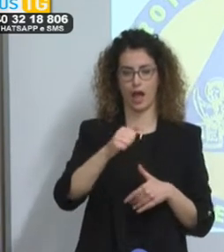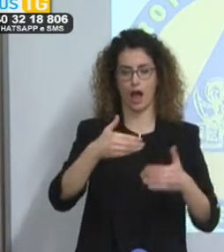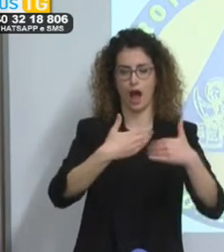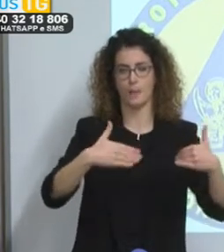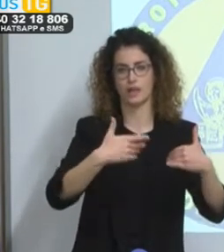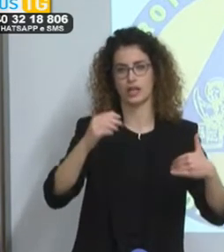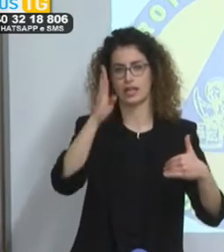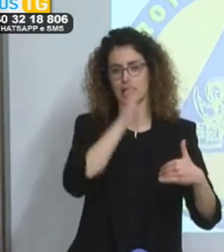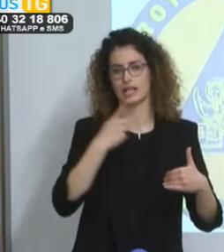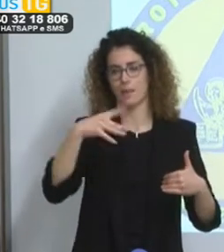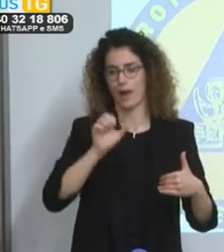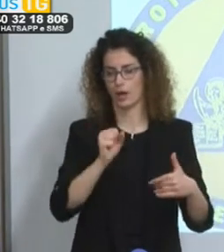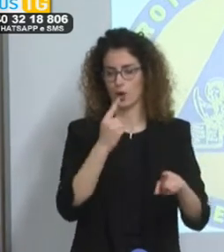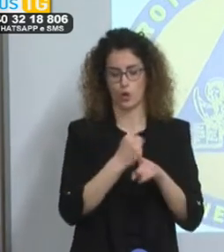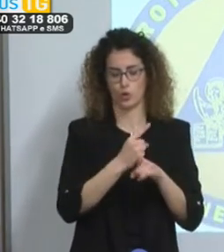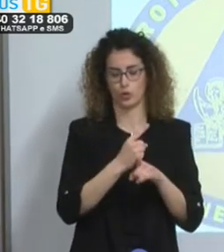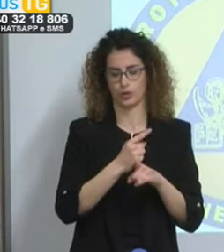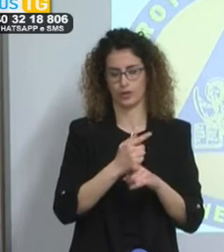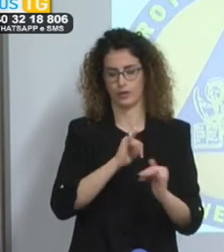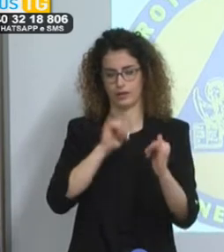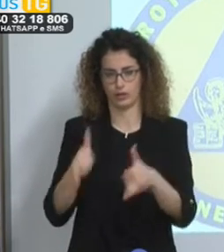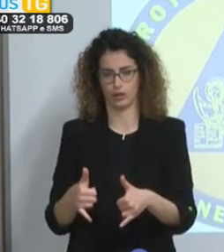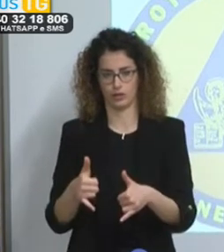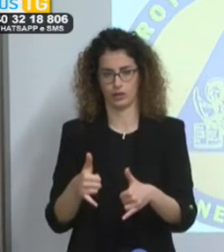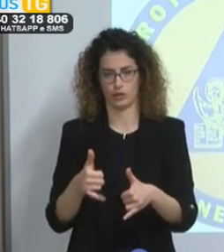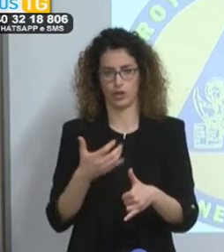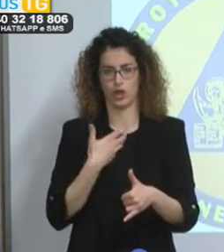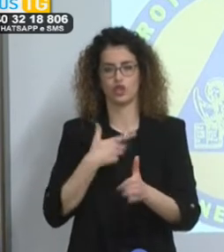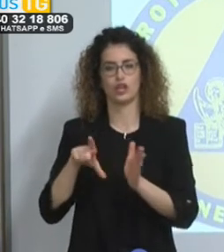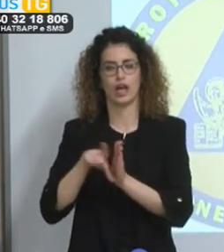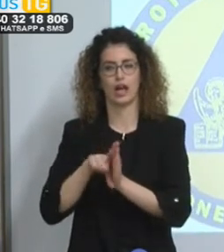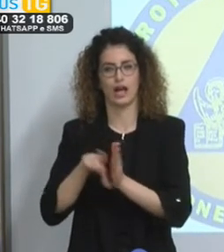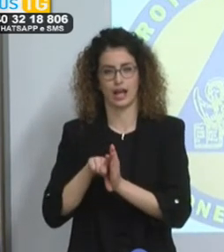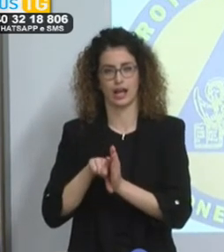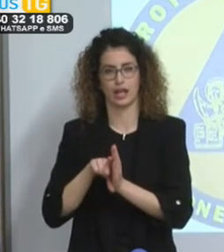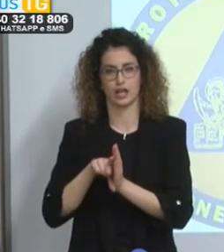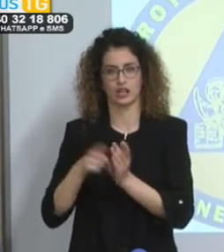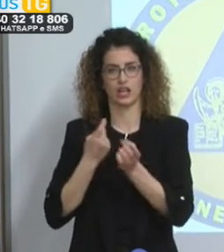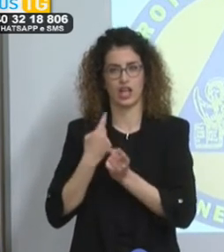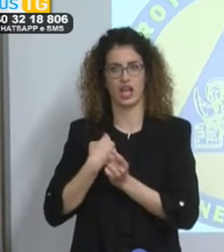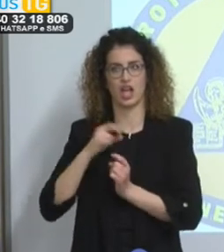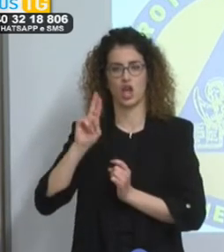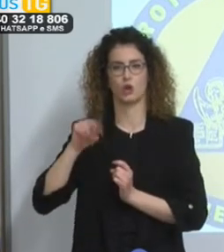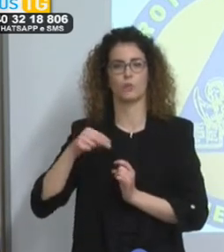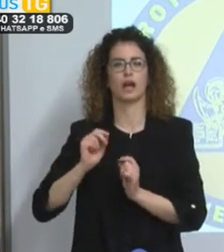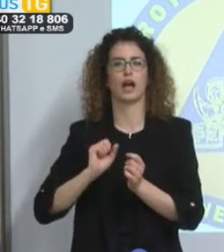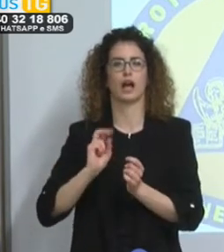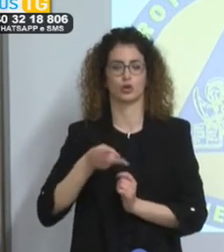Marco. Ovvio che siamo davanti a un decreto che si chiama Clean Passera, che è del febbraio 2012, sono passati ormai